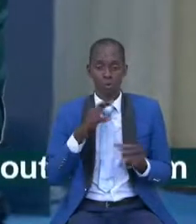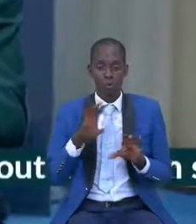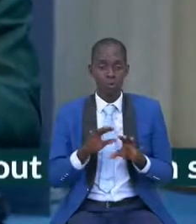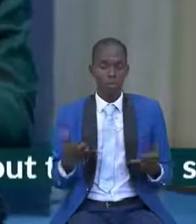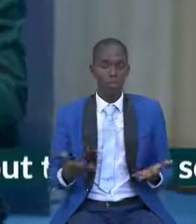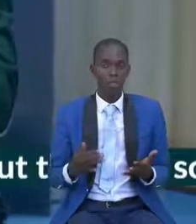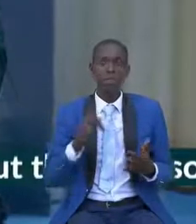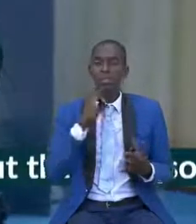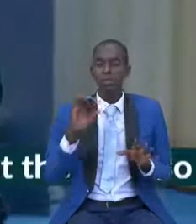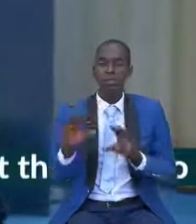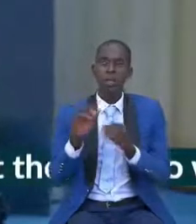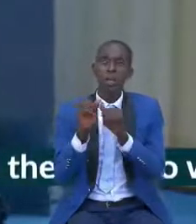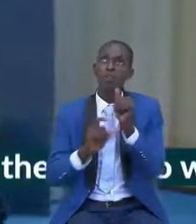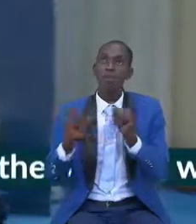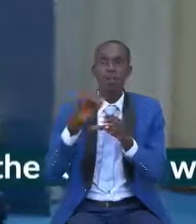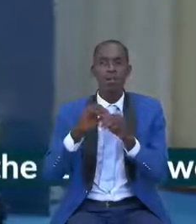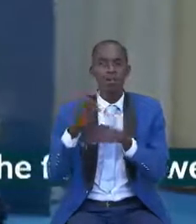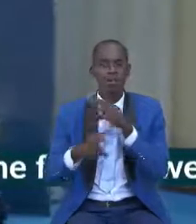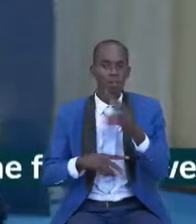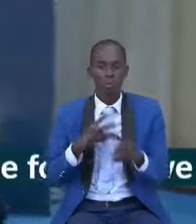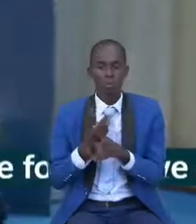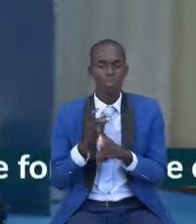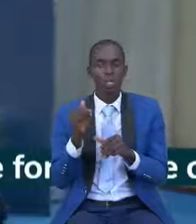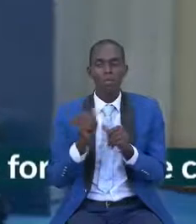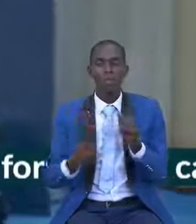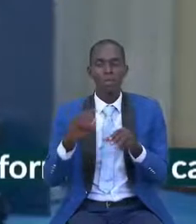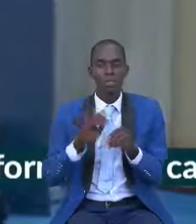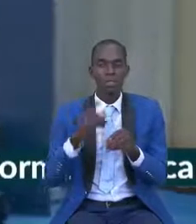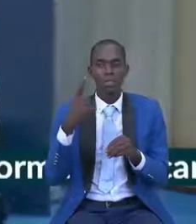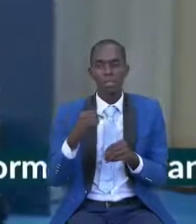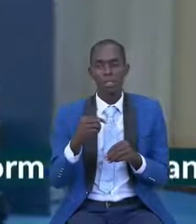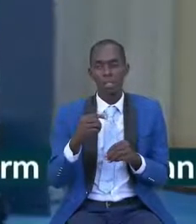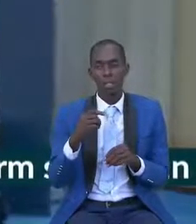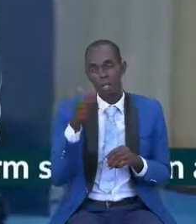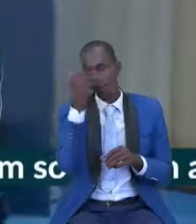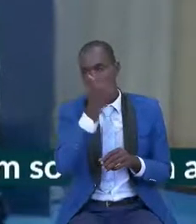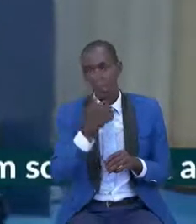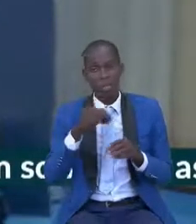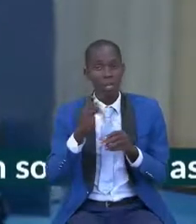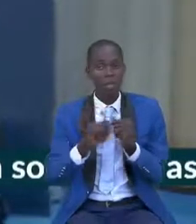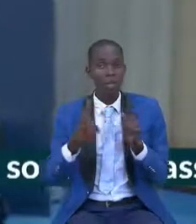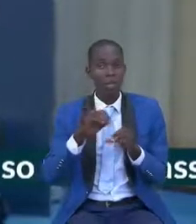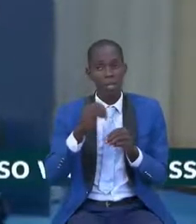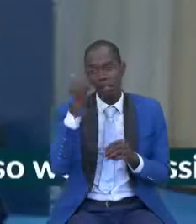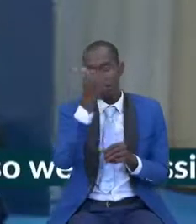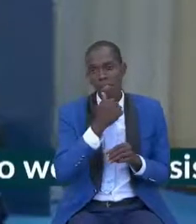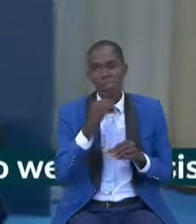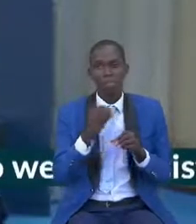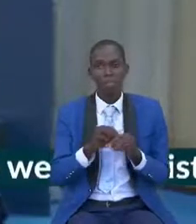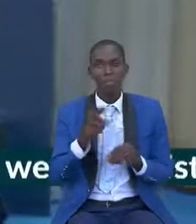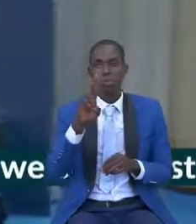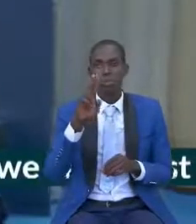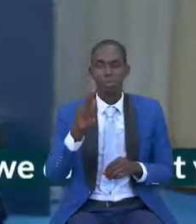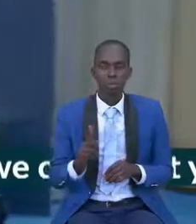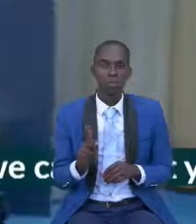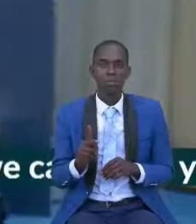que nous le faisons partout dans le monde, à travers l'Afrique, à travers les États du Nigeria, à